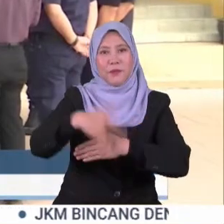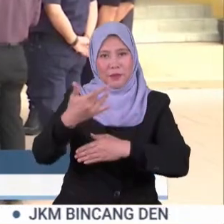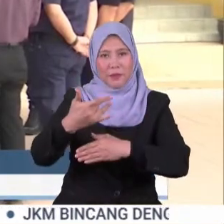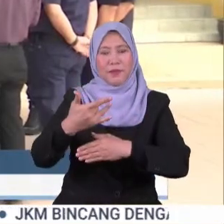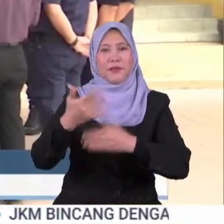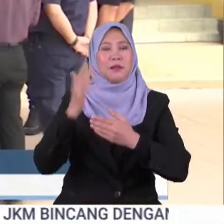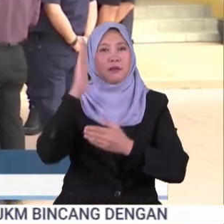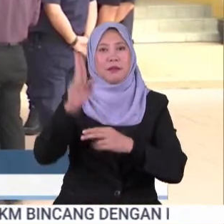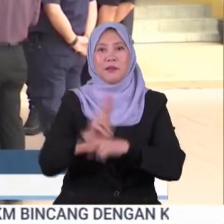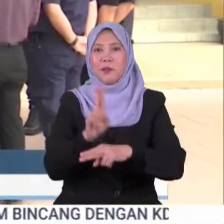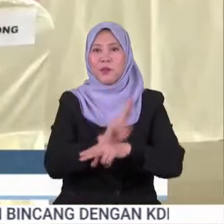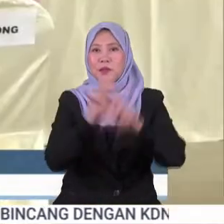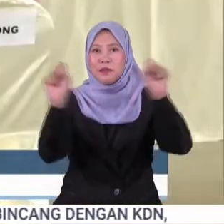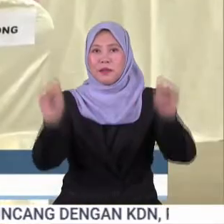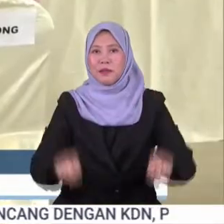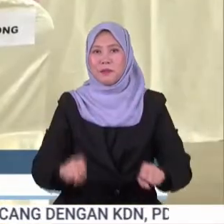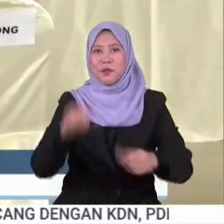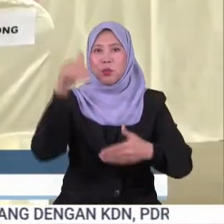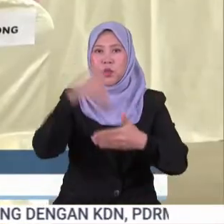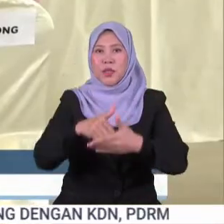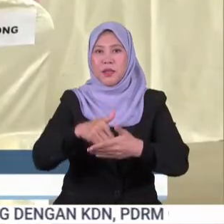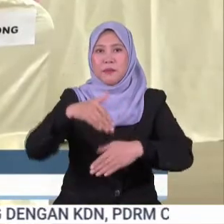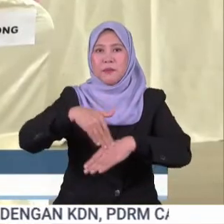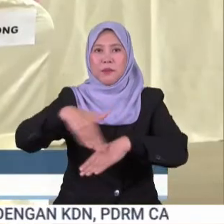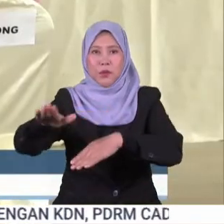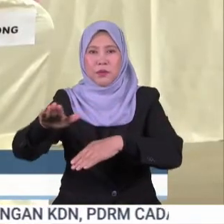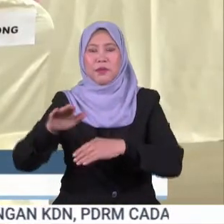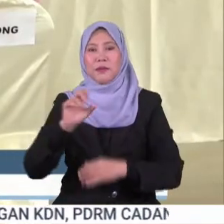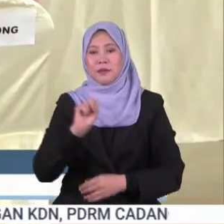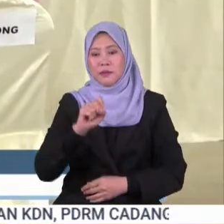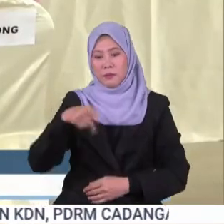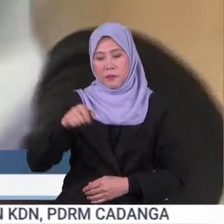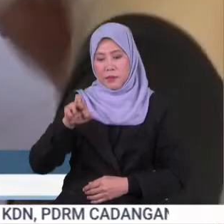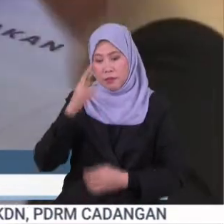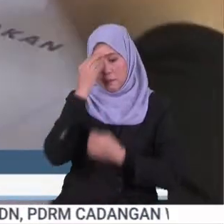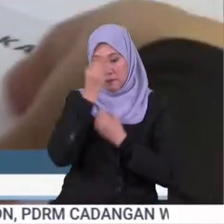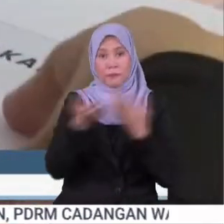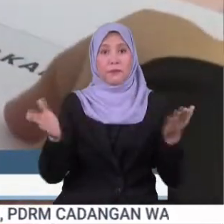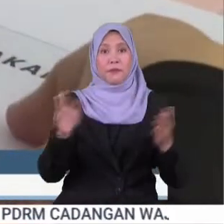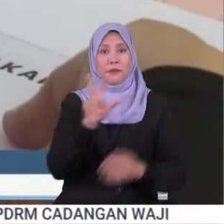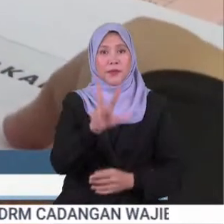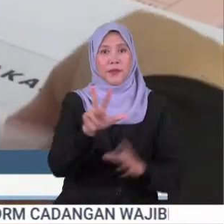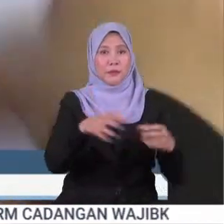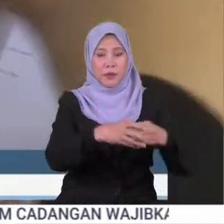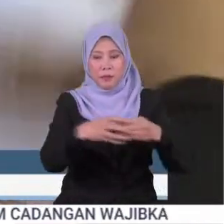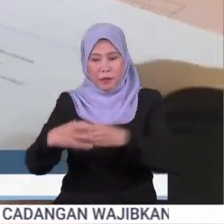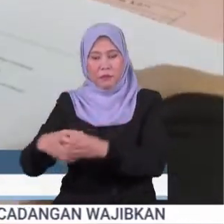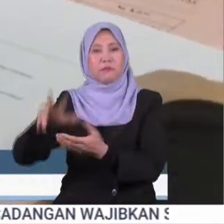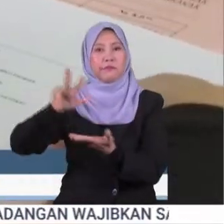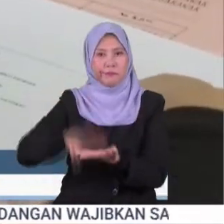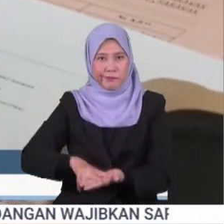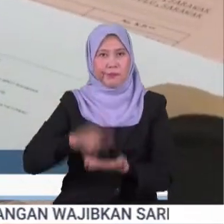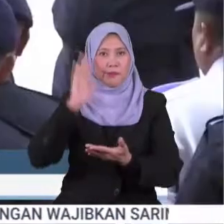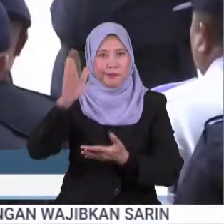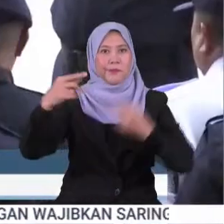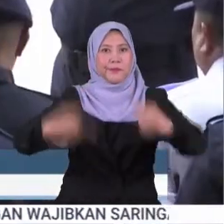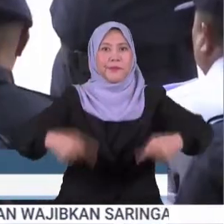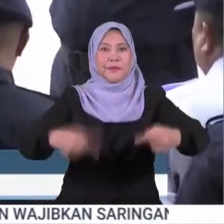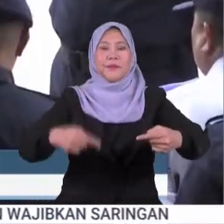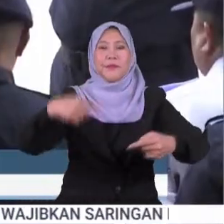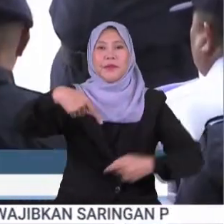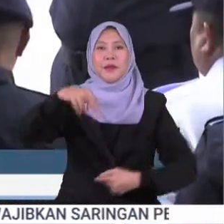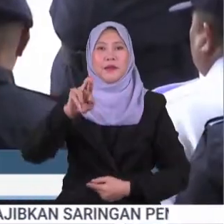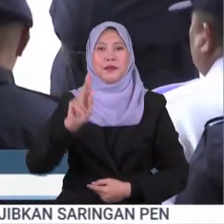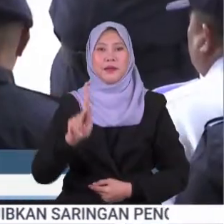itu akan menggunakan sistem undi pos. SPR turut menyatakan tiga parti sudah mengesahkan bakal bertanding pada